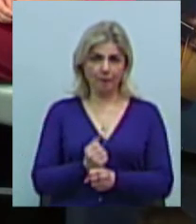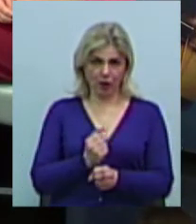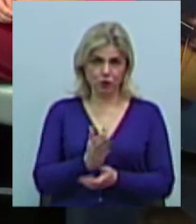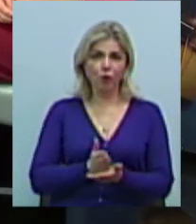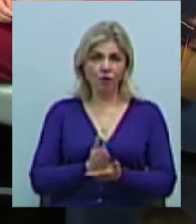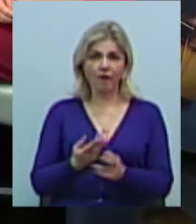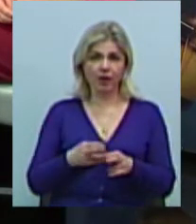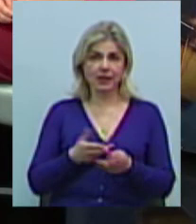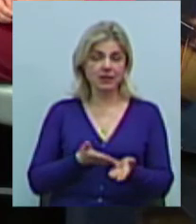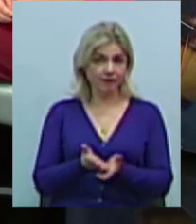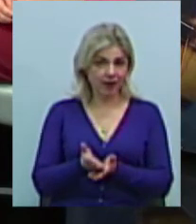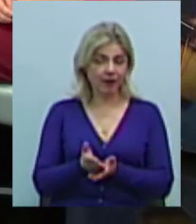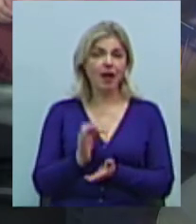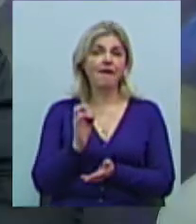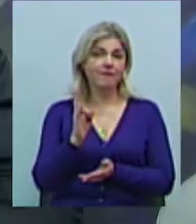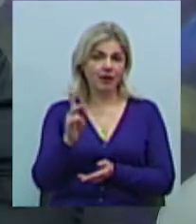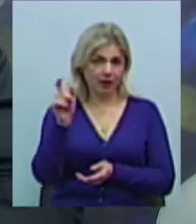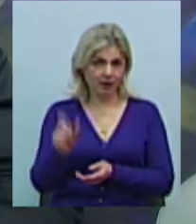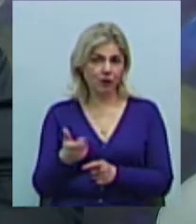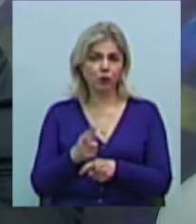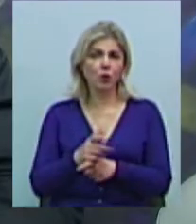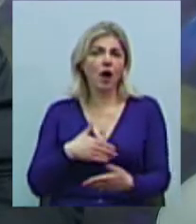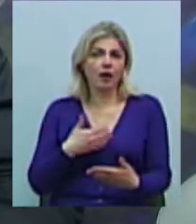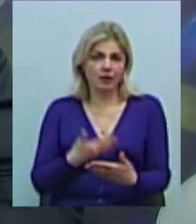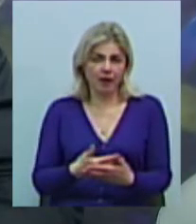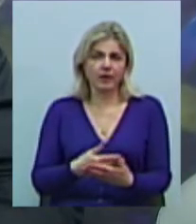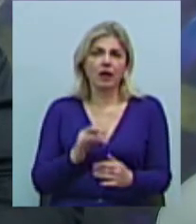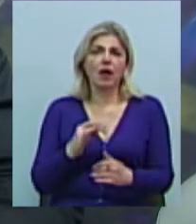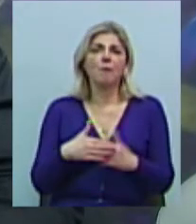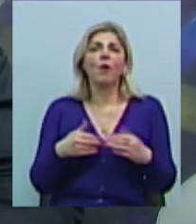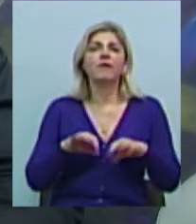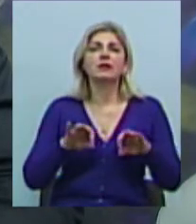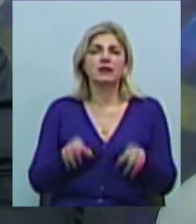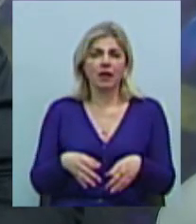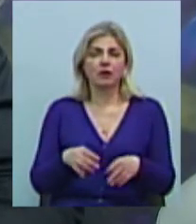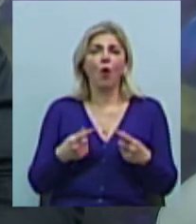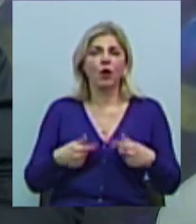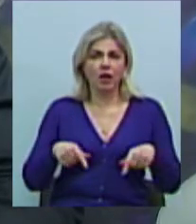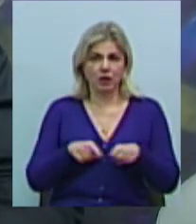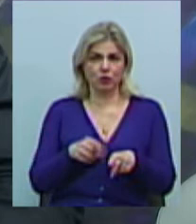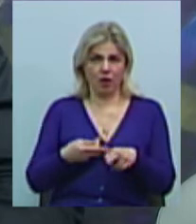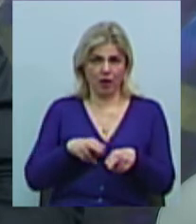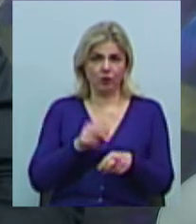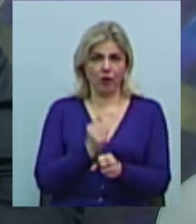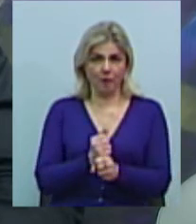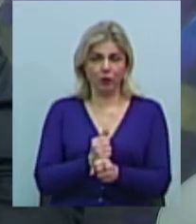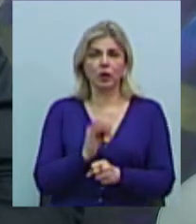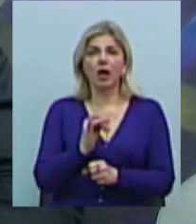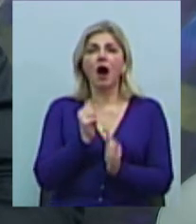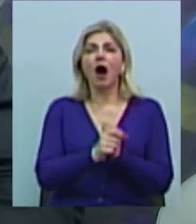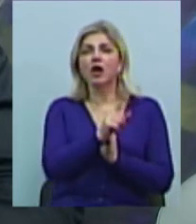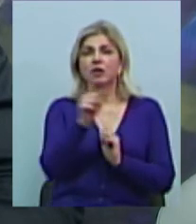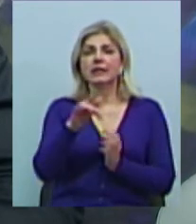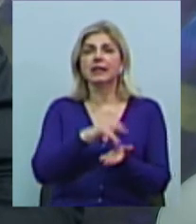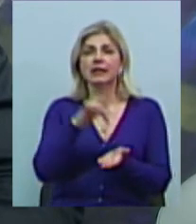сфері. І він досить активно і професійно організує цю роботу. У нас територіальний центр є в кожному